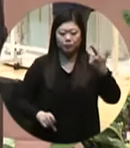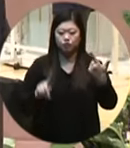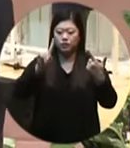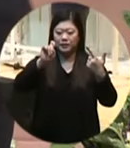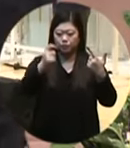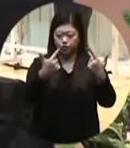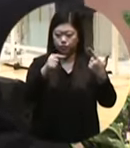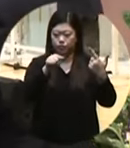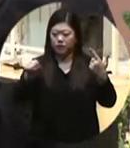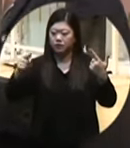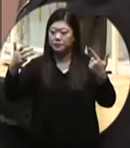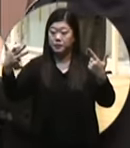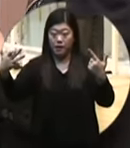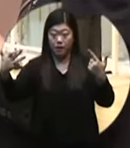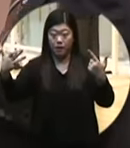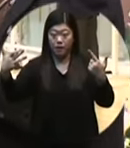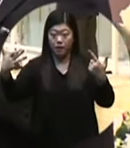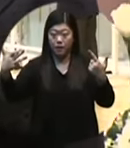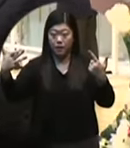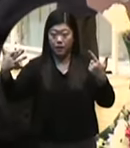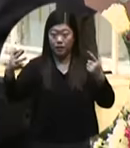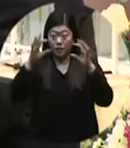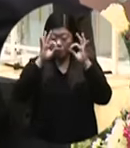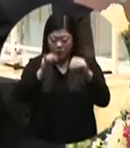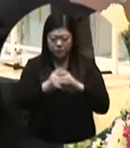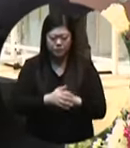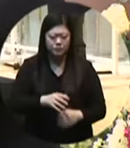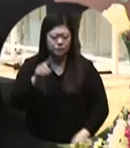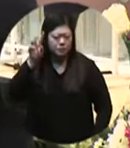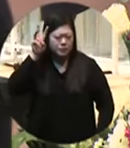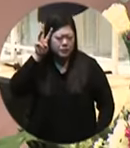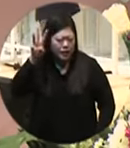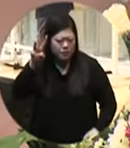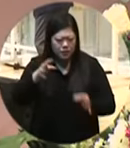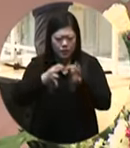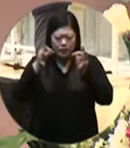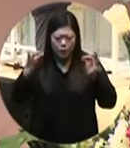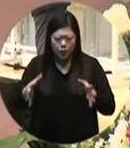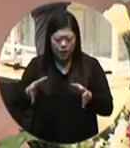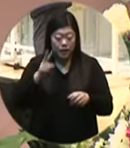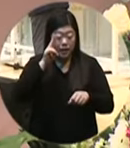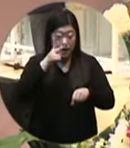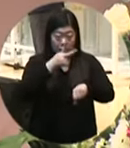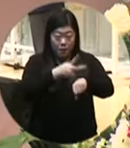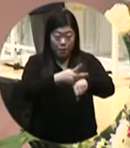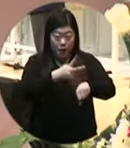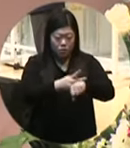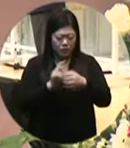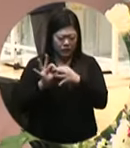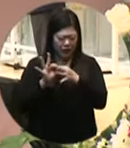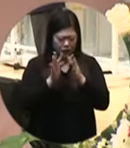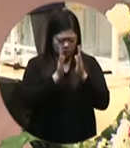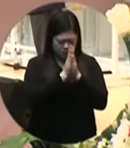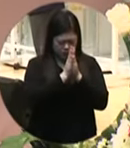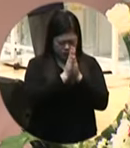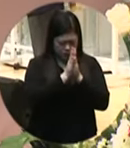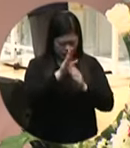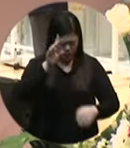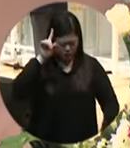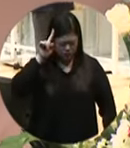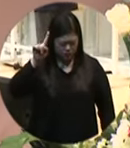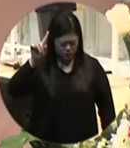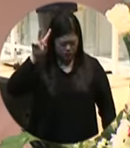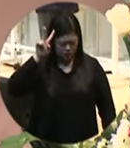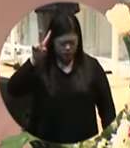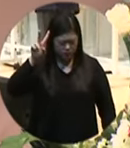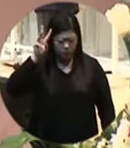18절을 보세요. Look in Acts chapter 16 verse 16. 3일 동안 바울이 깊은 기도 속에 들어간 겁니다. Paul for 3 days